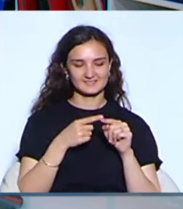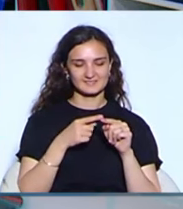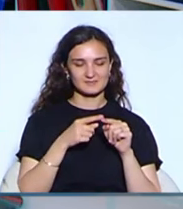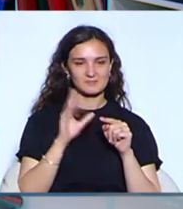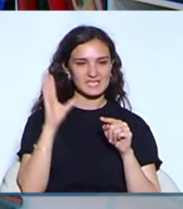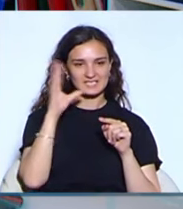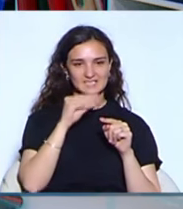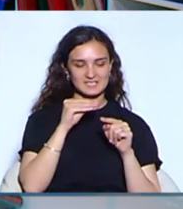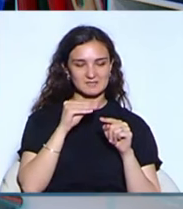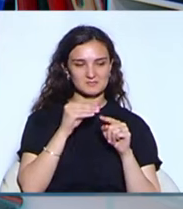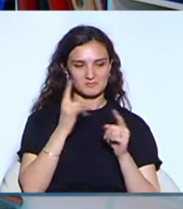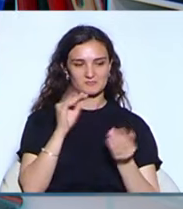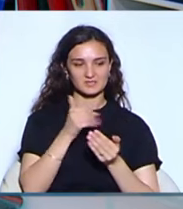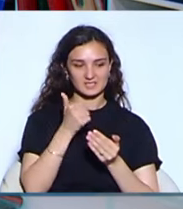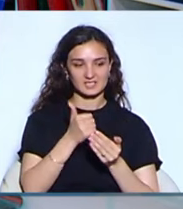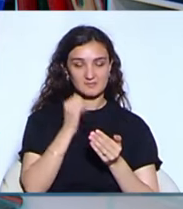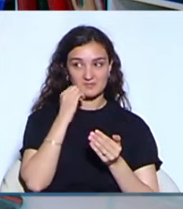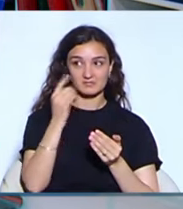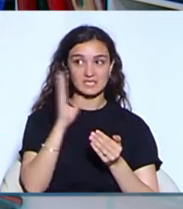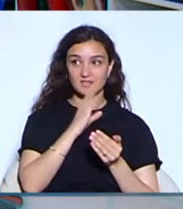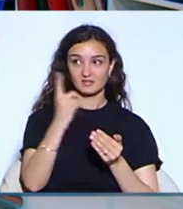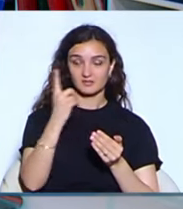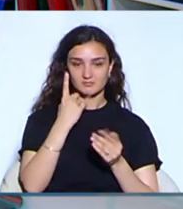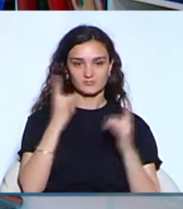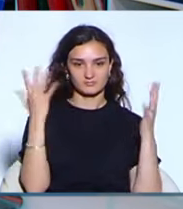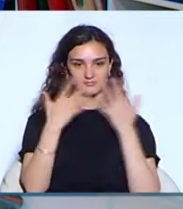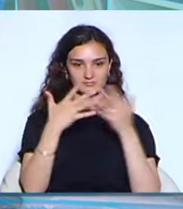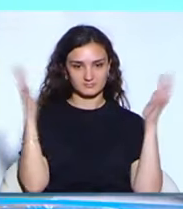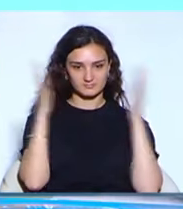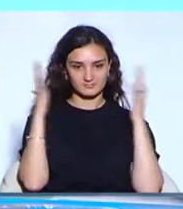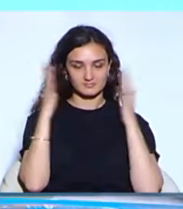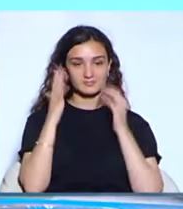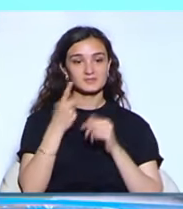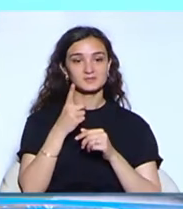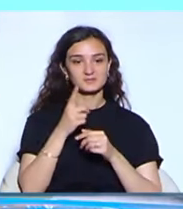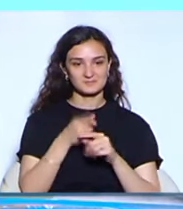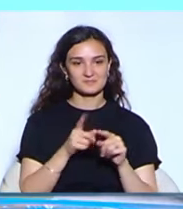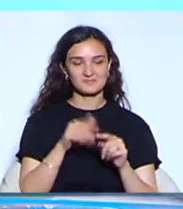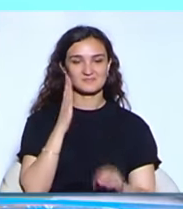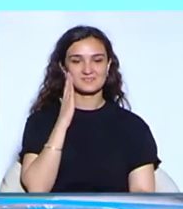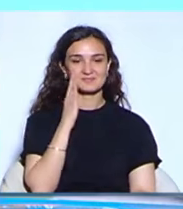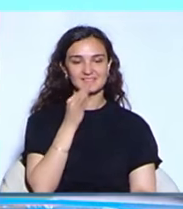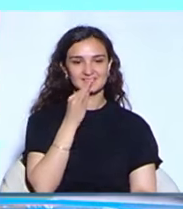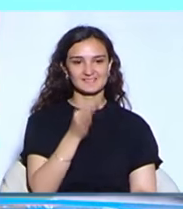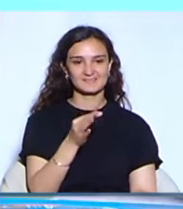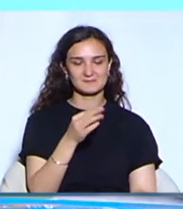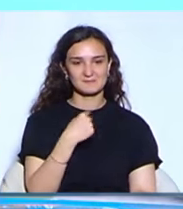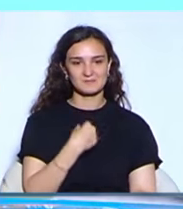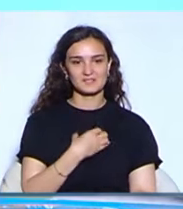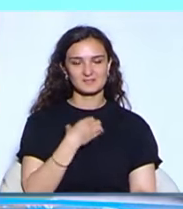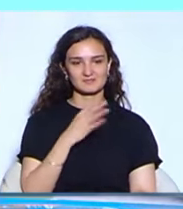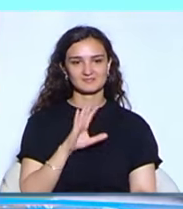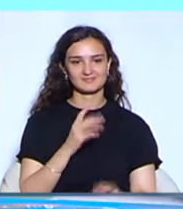გამომაში. ძალიან კარგად ხოს, მაგრამ აი დედას რომ დაინახავს, მაშინ ვიცი ეს. მადლობა, მადლობა. სიმართლე გითხრათ, მე რაღაცა კი არ შევშინდი,